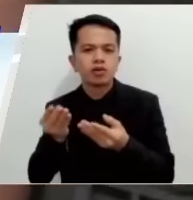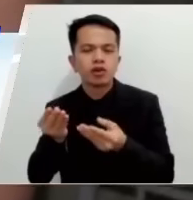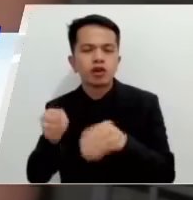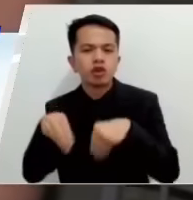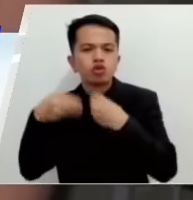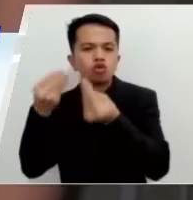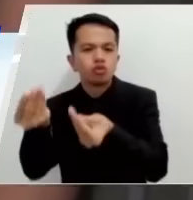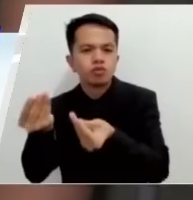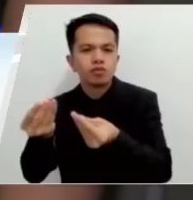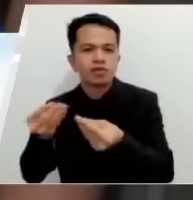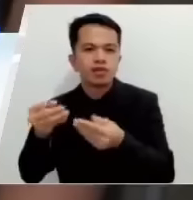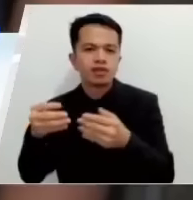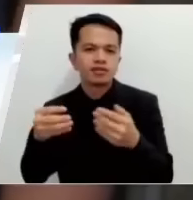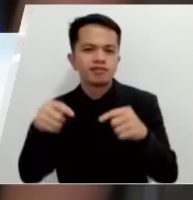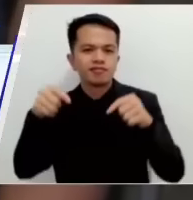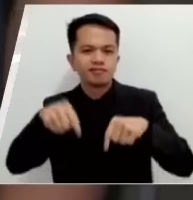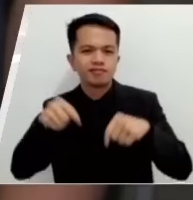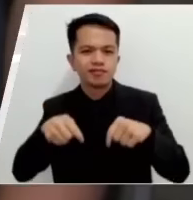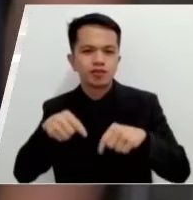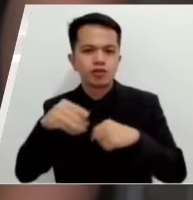country.